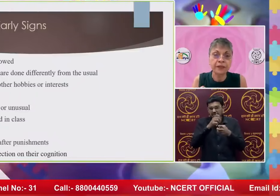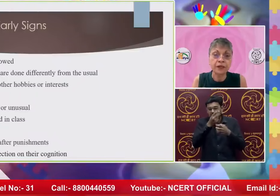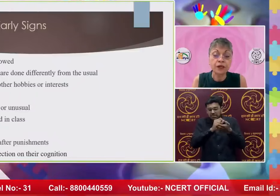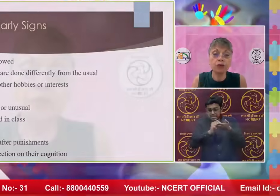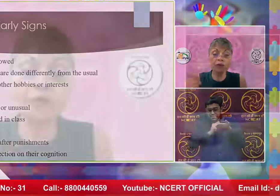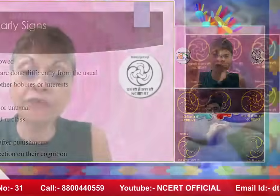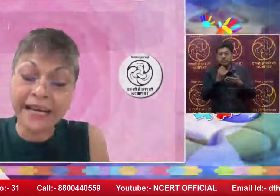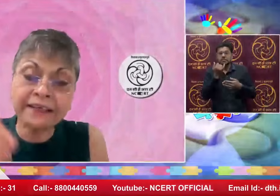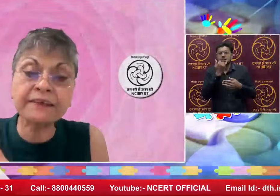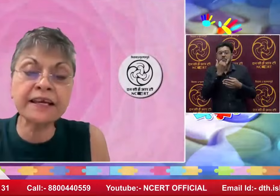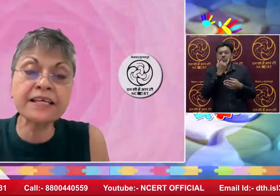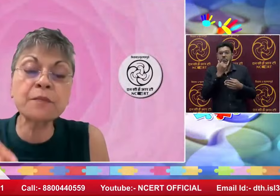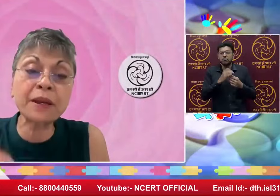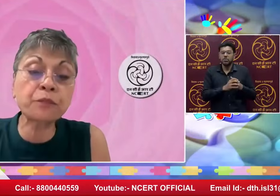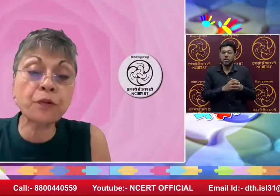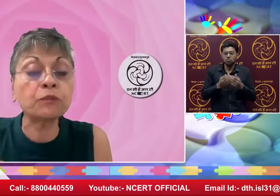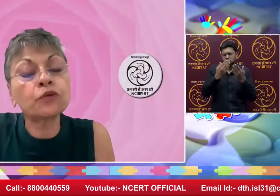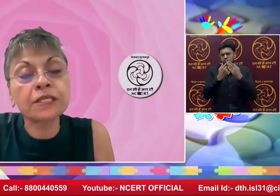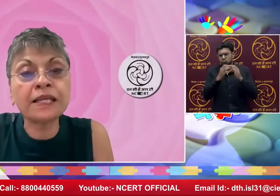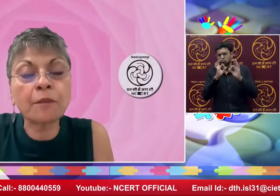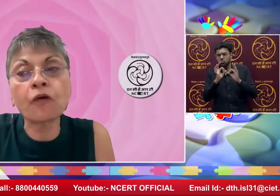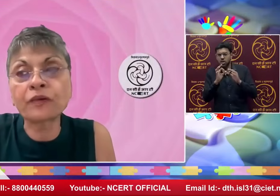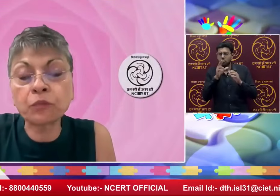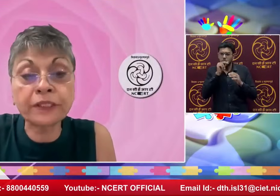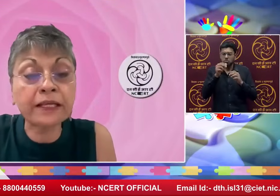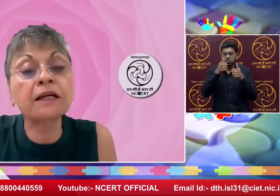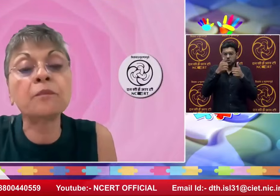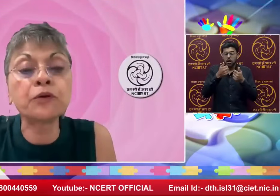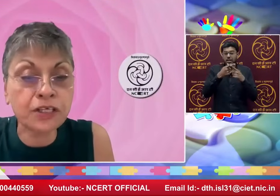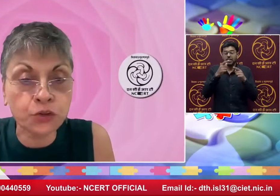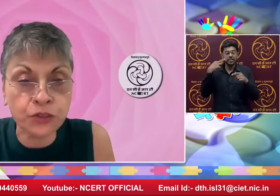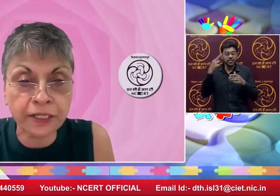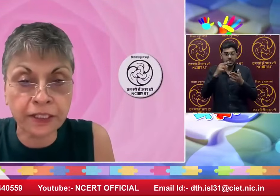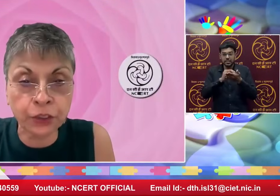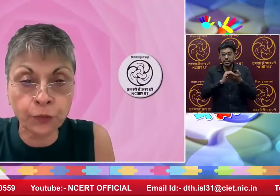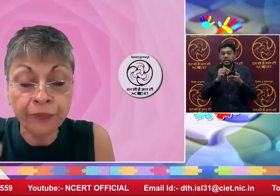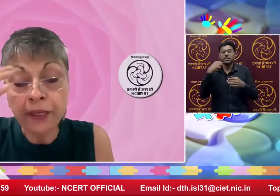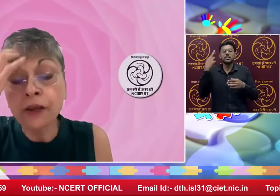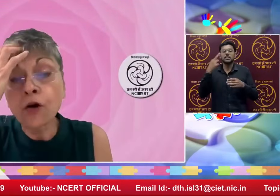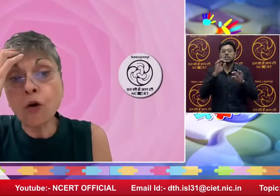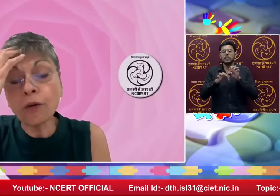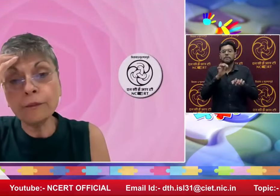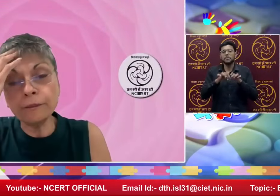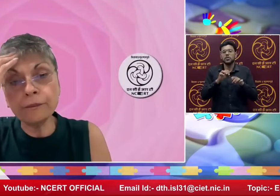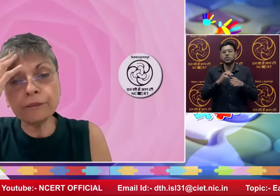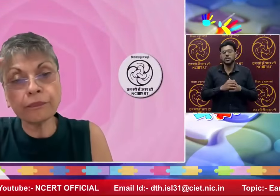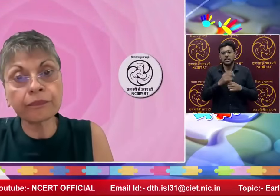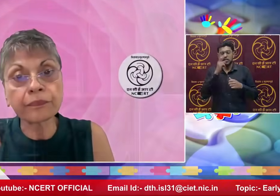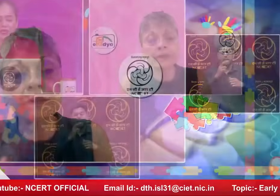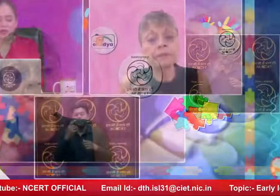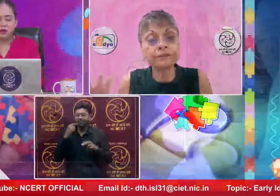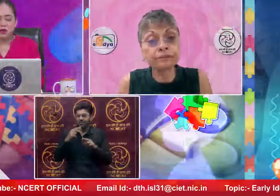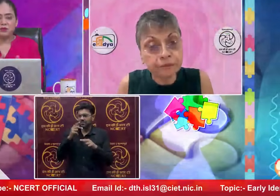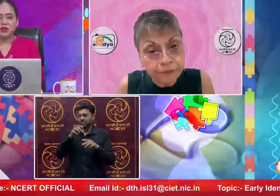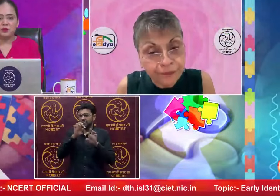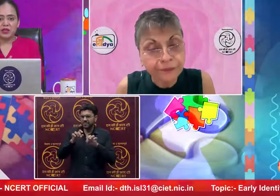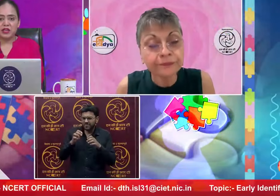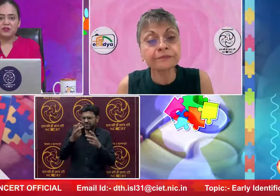them. तो writing is a big problem. उसीलिए हम often बोलते हैं कि computers use करने हैं. And distraction होगी, and there's so